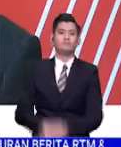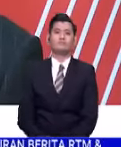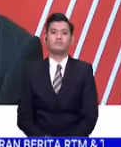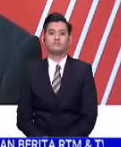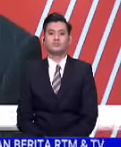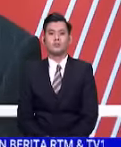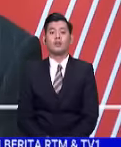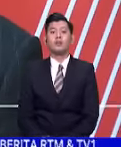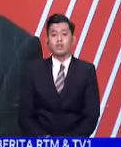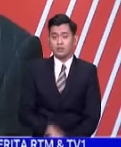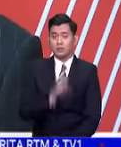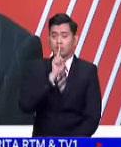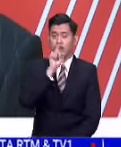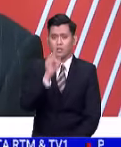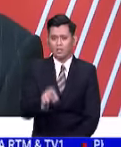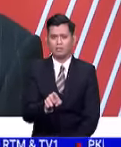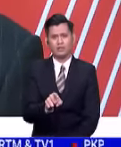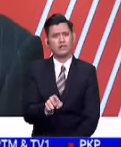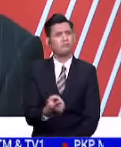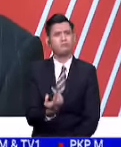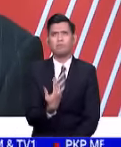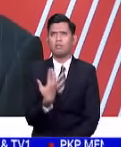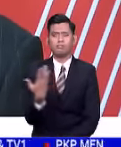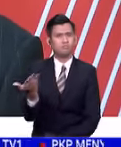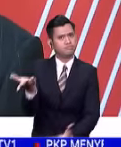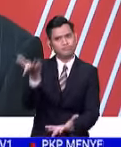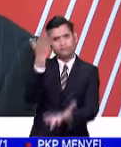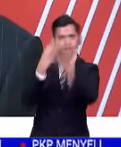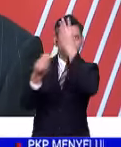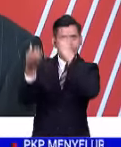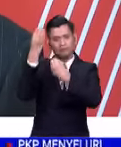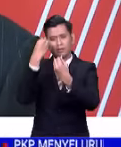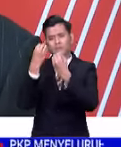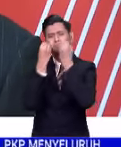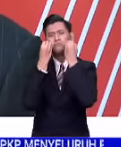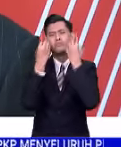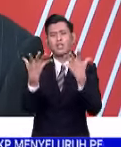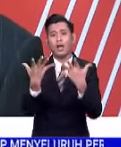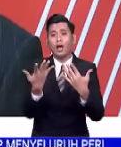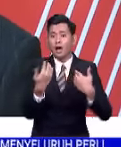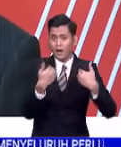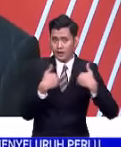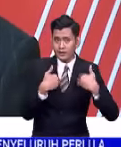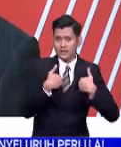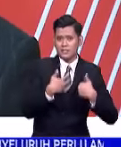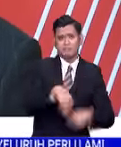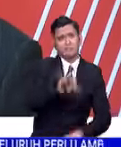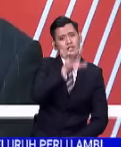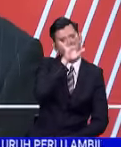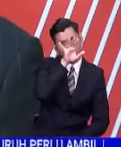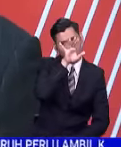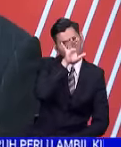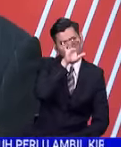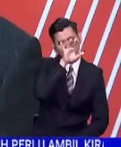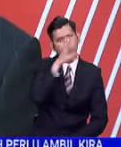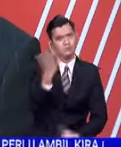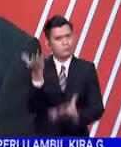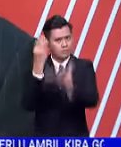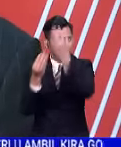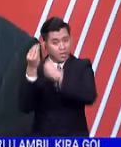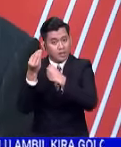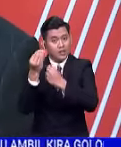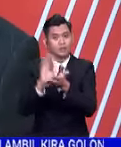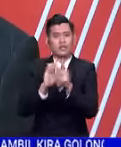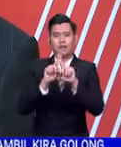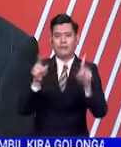Mereka ini mengalami kebanjiran maklumat dan kita perlu menghalang maklumat-maklumat palsu ini sampai kepada mereka. Tetapi untuk berbuat demikian, kita